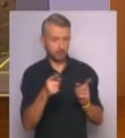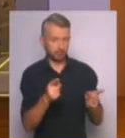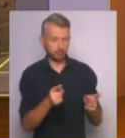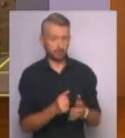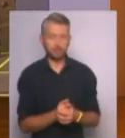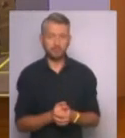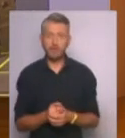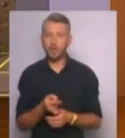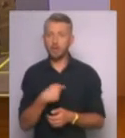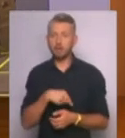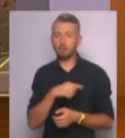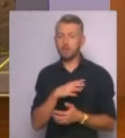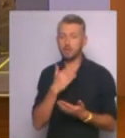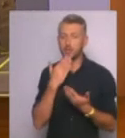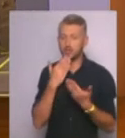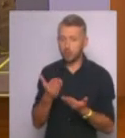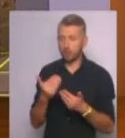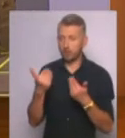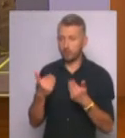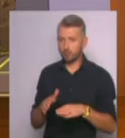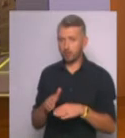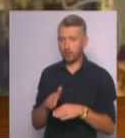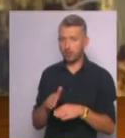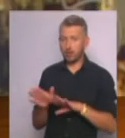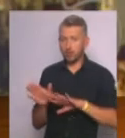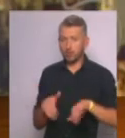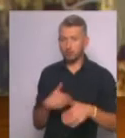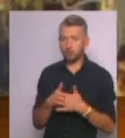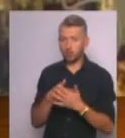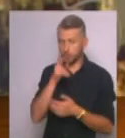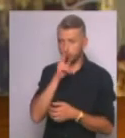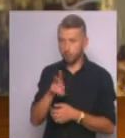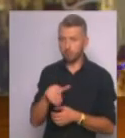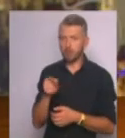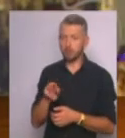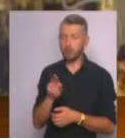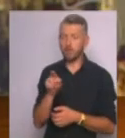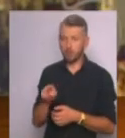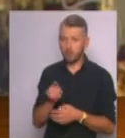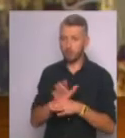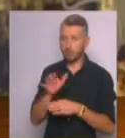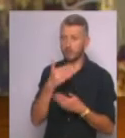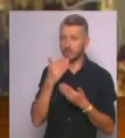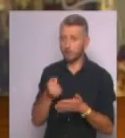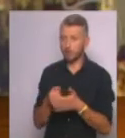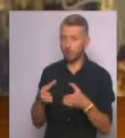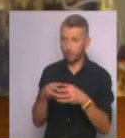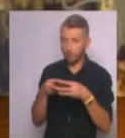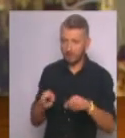18-20. Ви звернулися, вже пройшло близько 2 місяці після того, як ви направили звернення до Кабінету